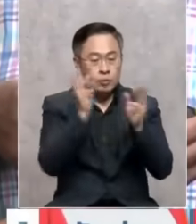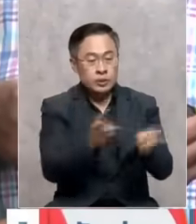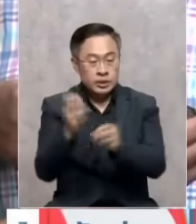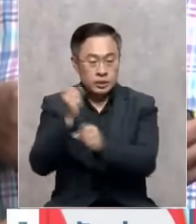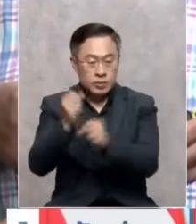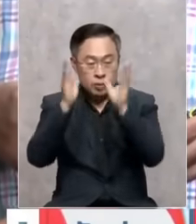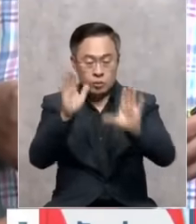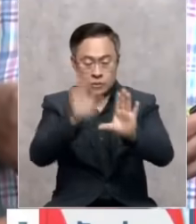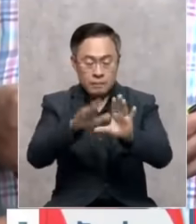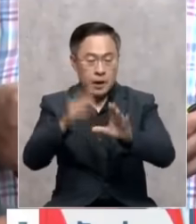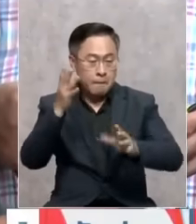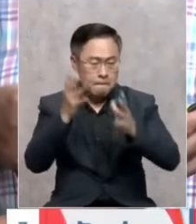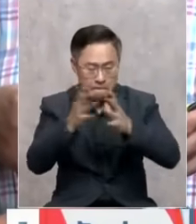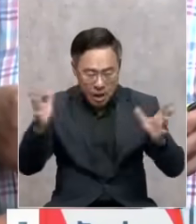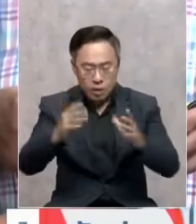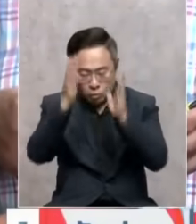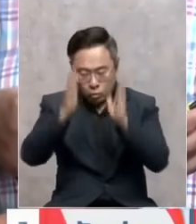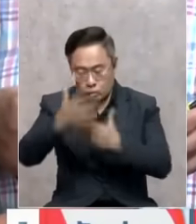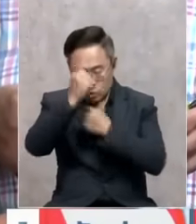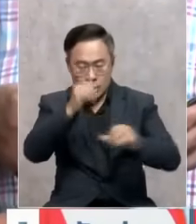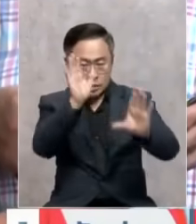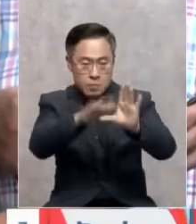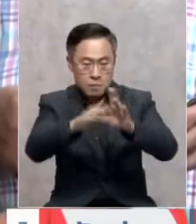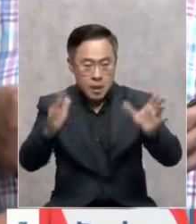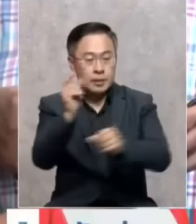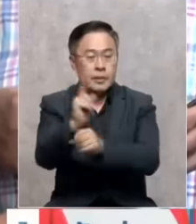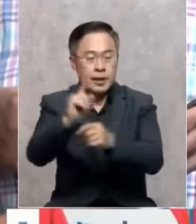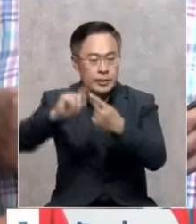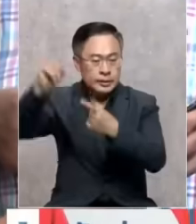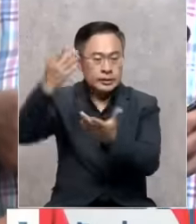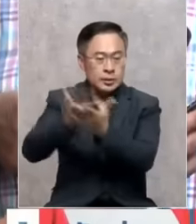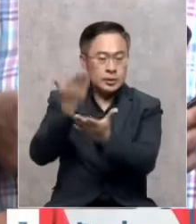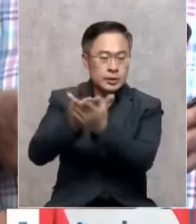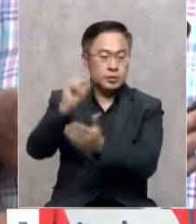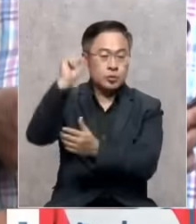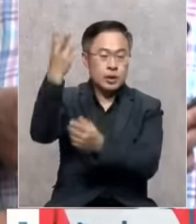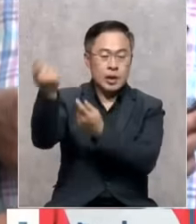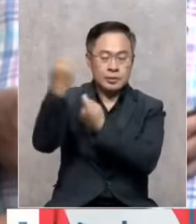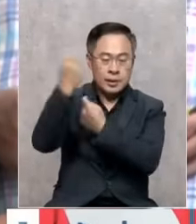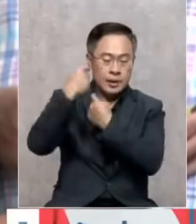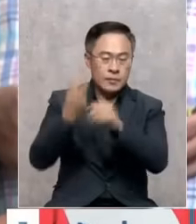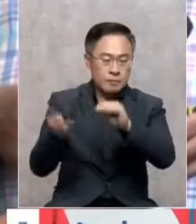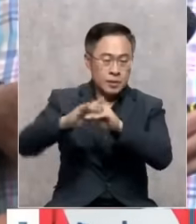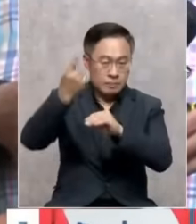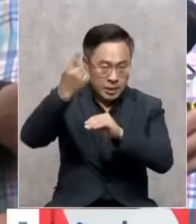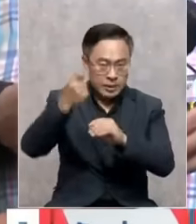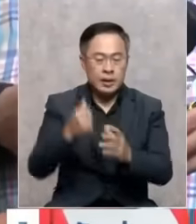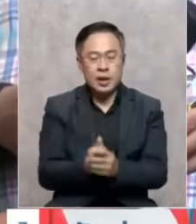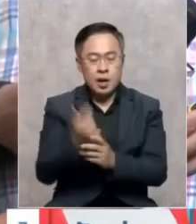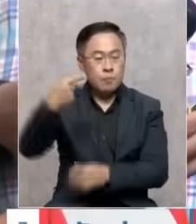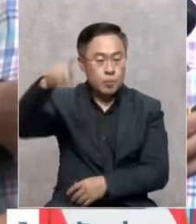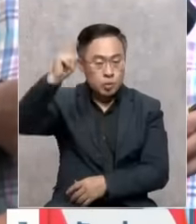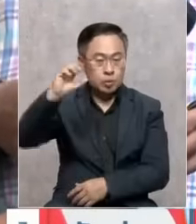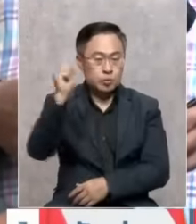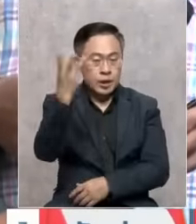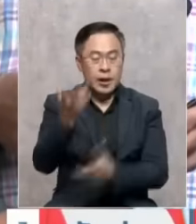รับทัศนคติไม่ให้มีการเป็นการคิดเชิงลบกับการเกณฑ์ทหารนอกจากนี้ครับนี่เดินสายไปนะ